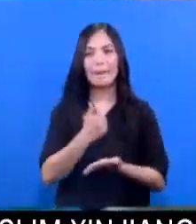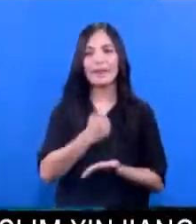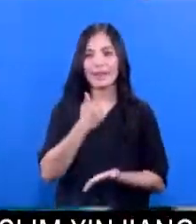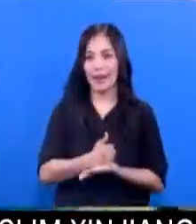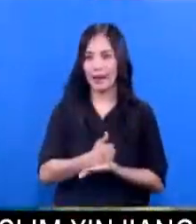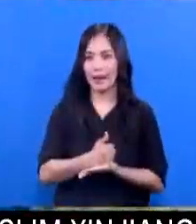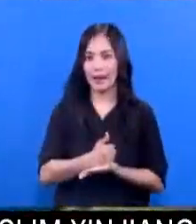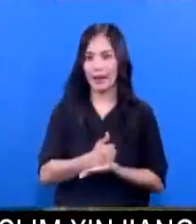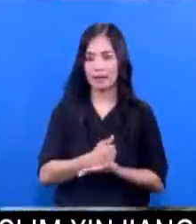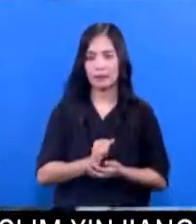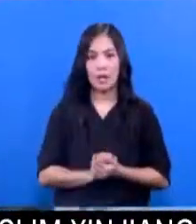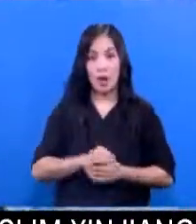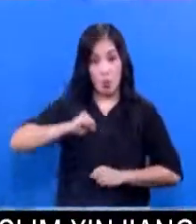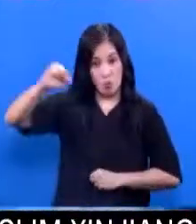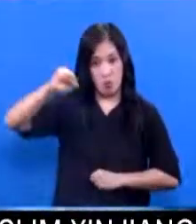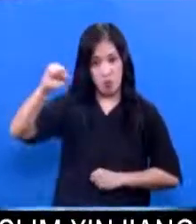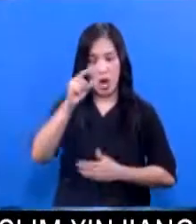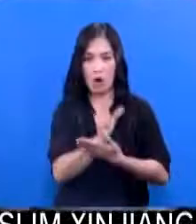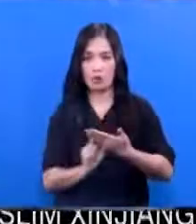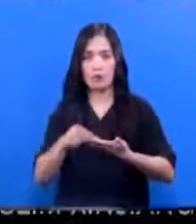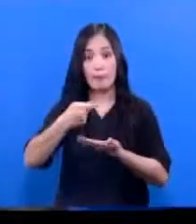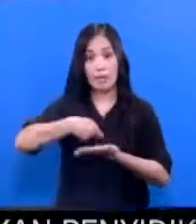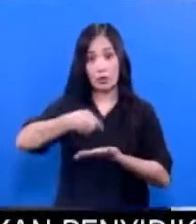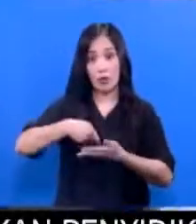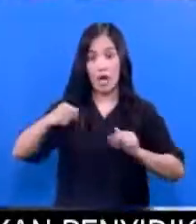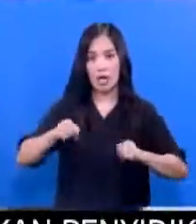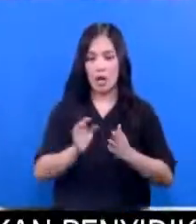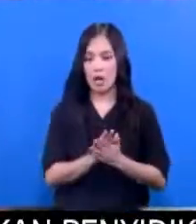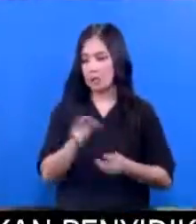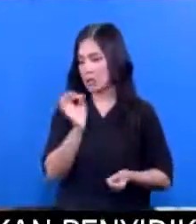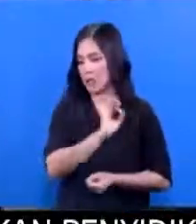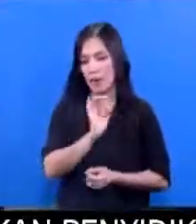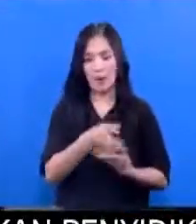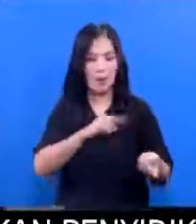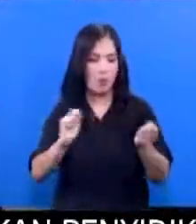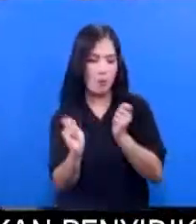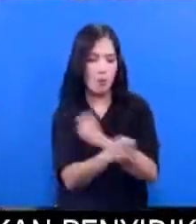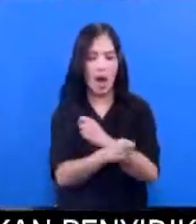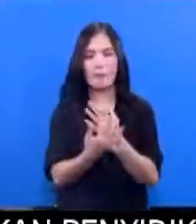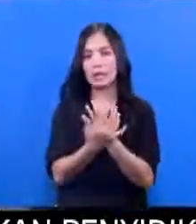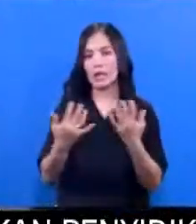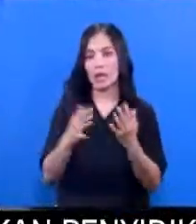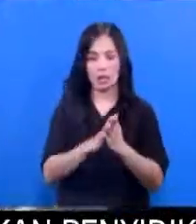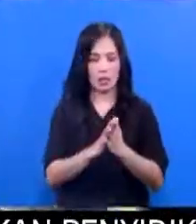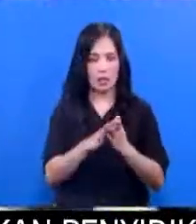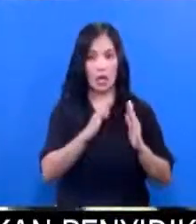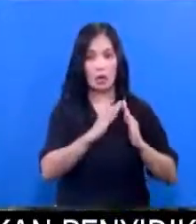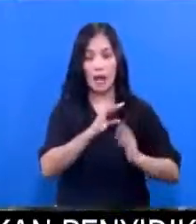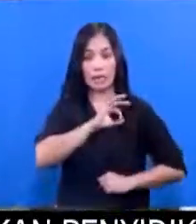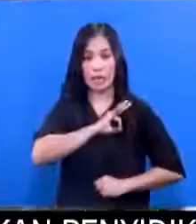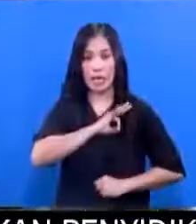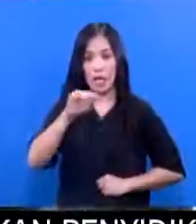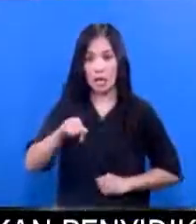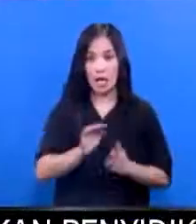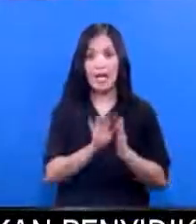Unjuk rasa mahasiswa pada Senin 27 September sepertinya tidak mampu mengubah pendirian istana terkait nasib 56 pegawai KPK